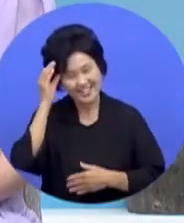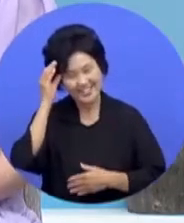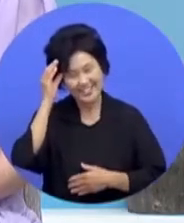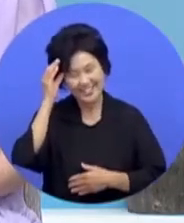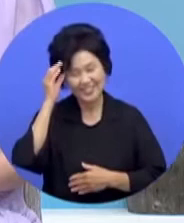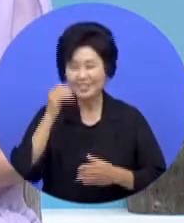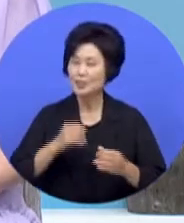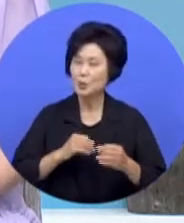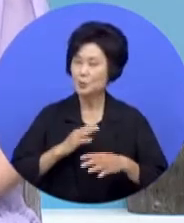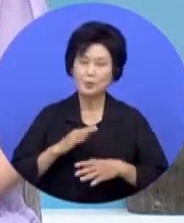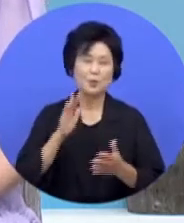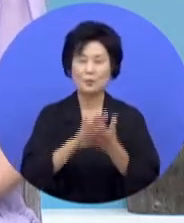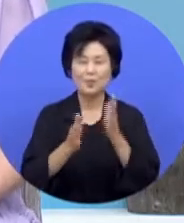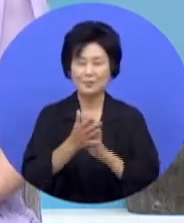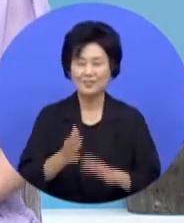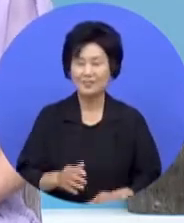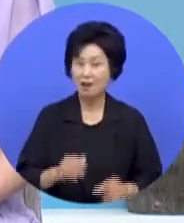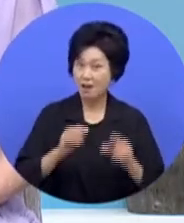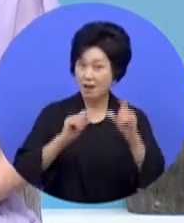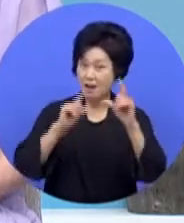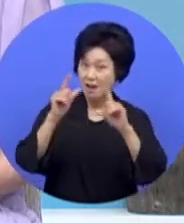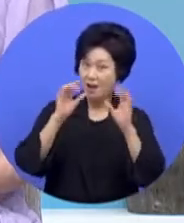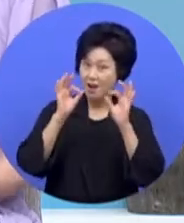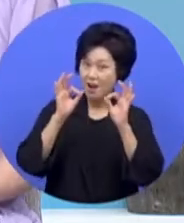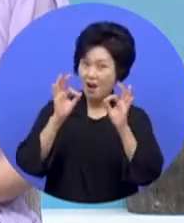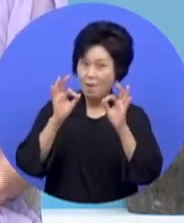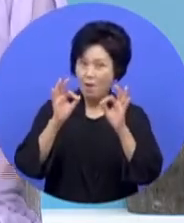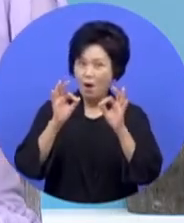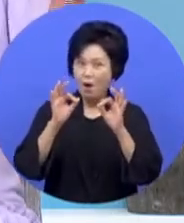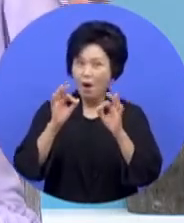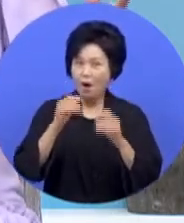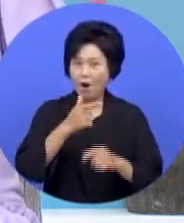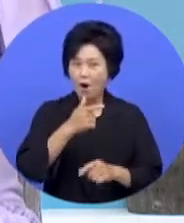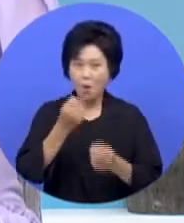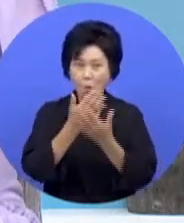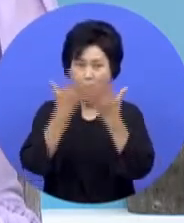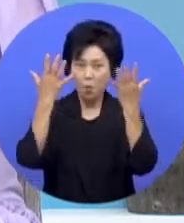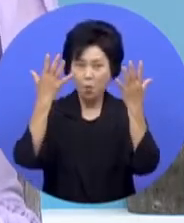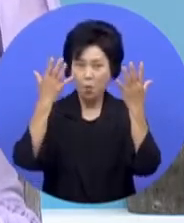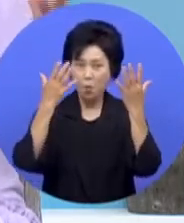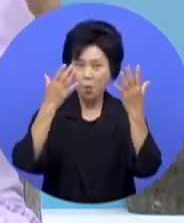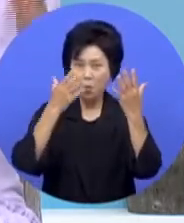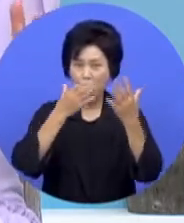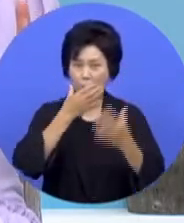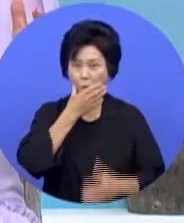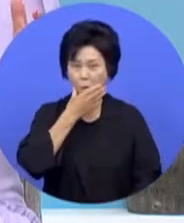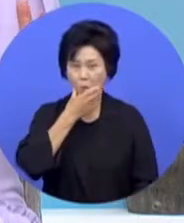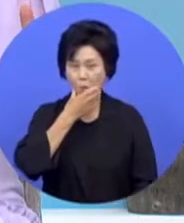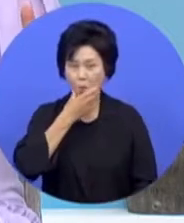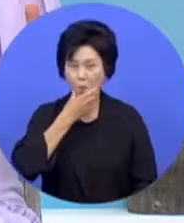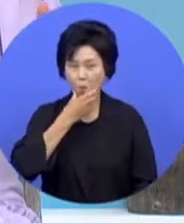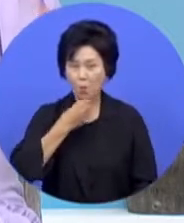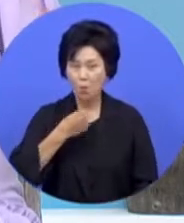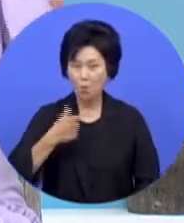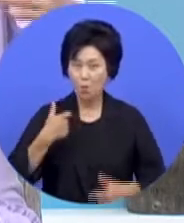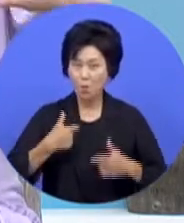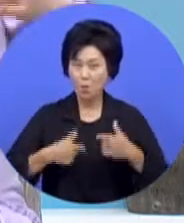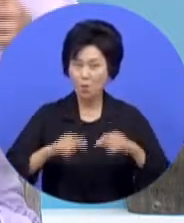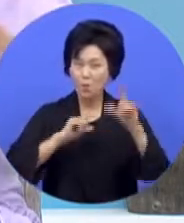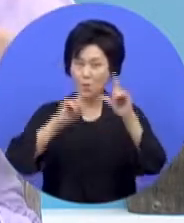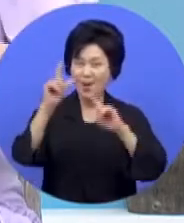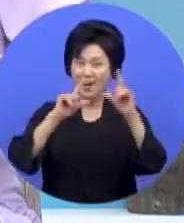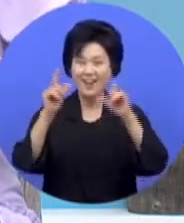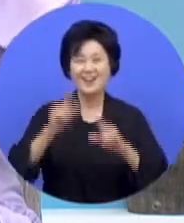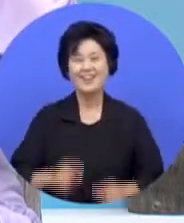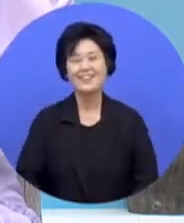보면 하나도 안 겁나. 네. 그러니까 지금 너무 편해. 아니 소위 말하는 지금 즐기고 있어요. 예, 하나님 안에서 그 관계를. 그렇죠. 하나님과의